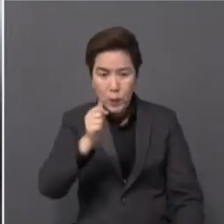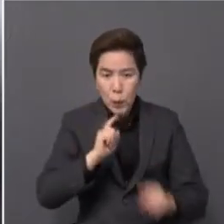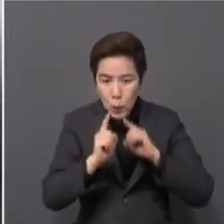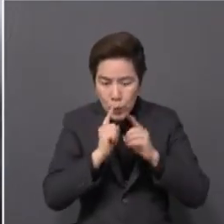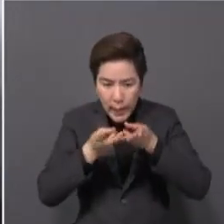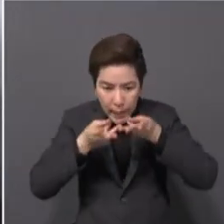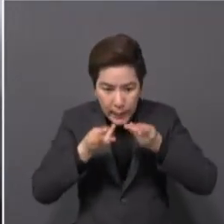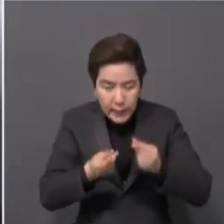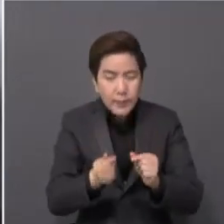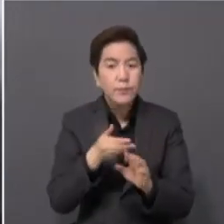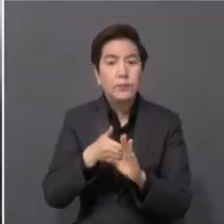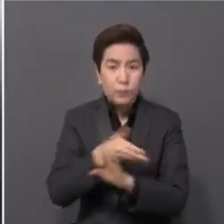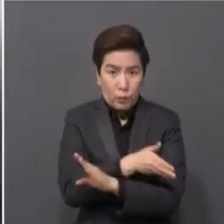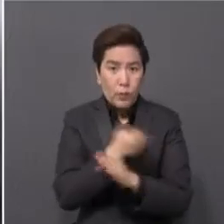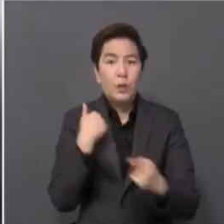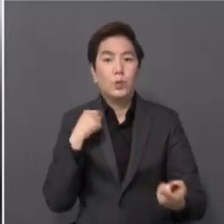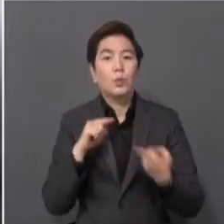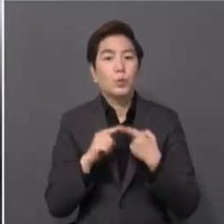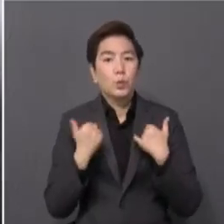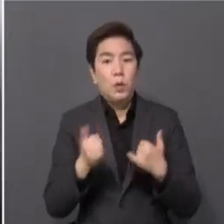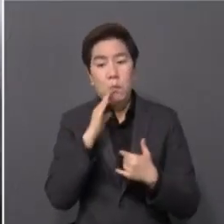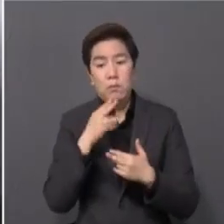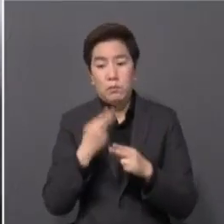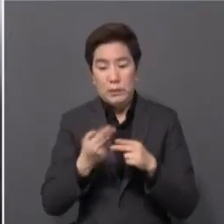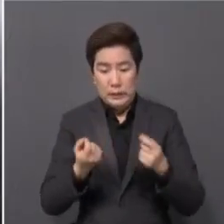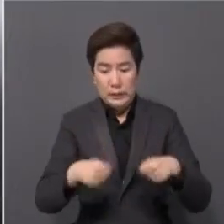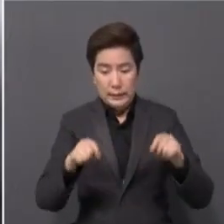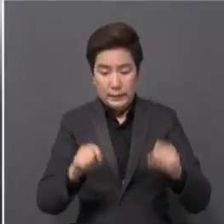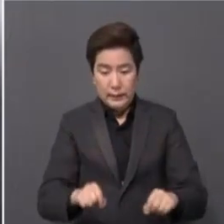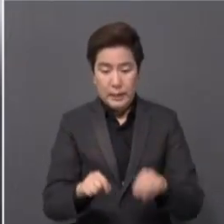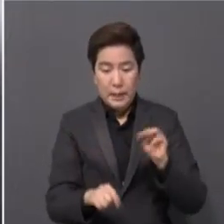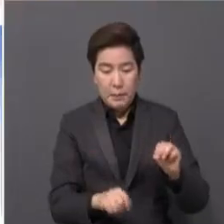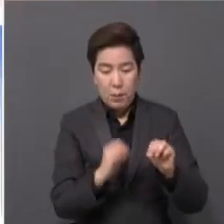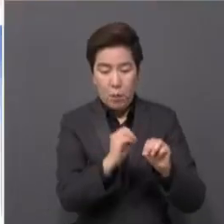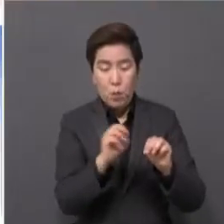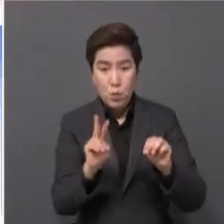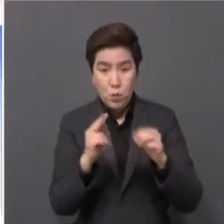ต่อรองกันให้ดีนะครับคุณผู้ชมและหากพูดถึงการลงนามMOUในวันนี้ของพรรคร่วมรัฐบาลนะ